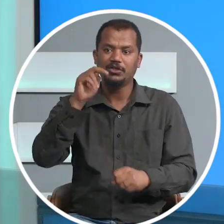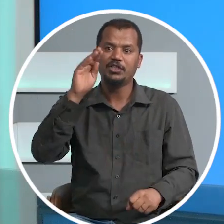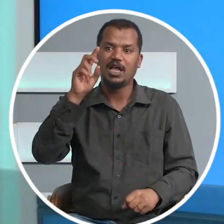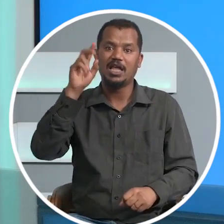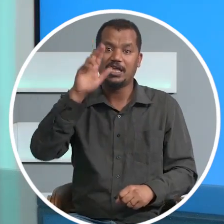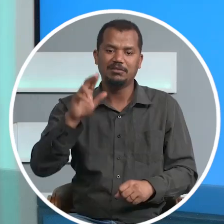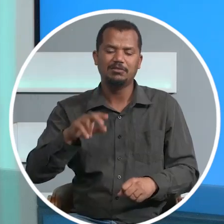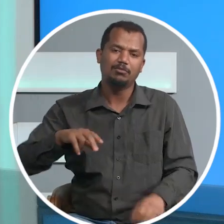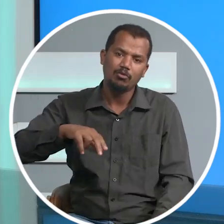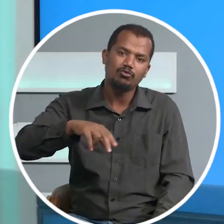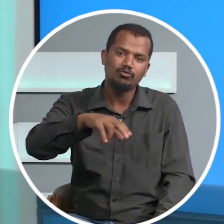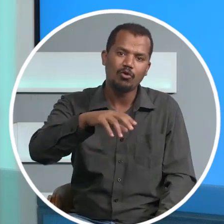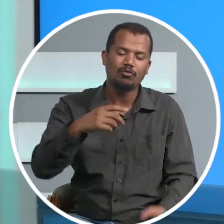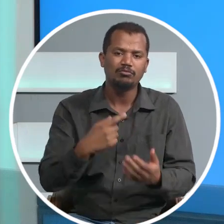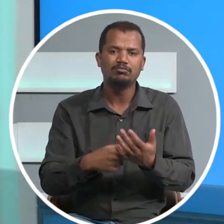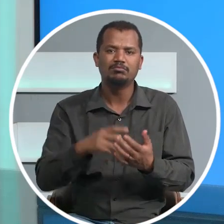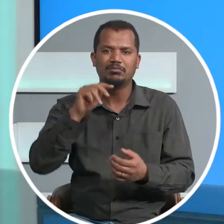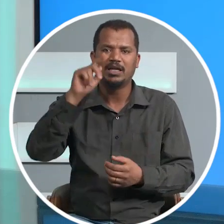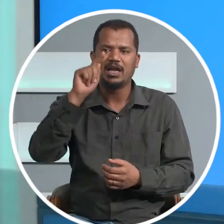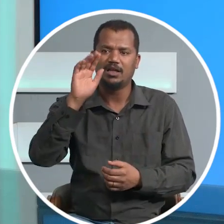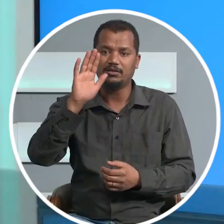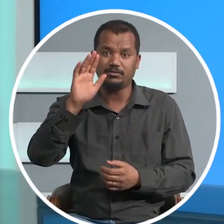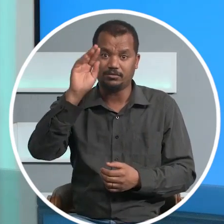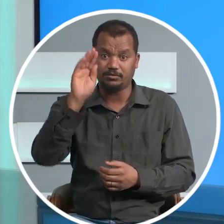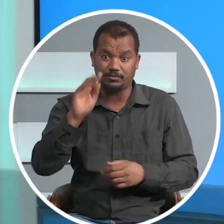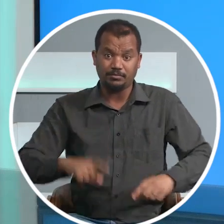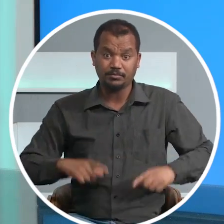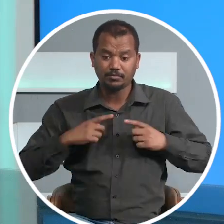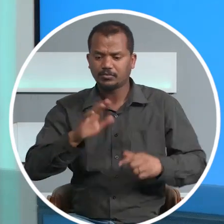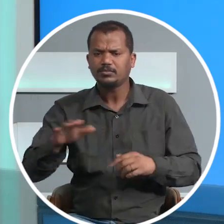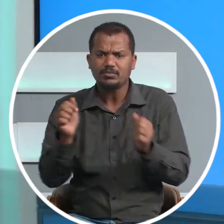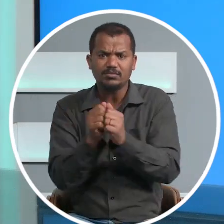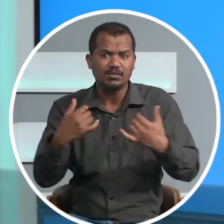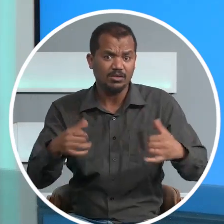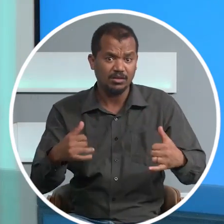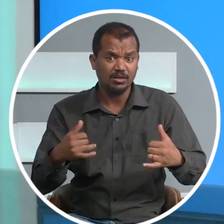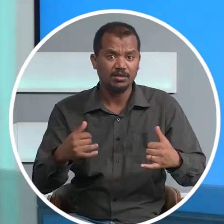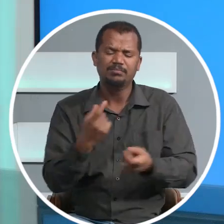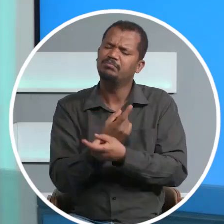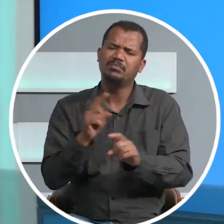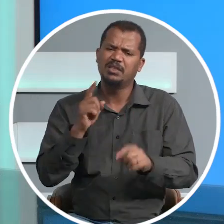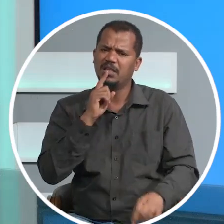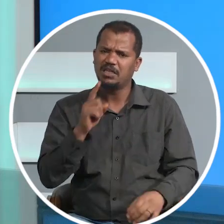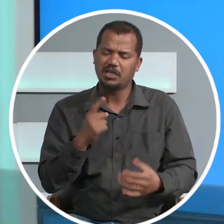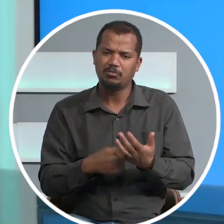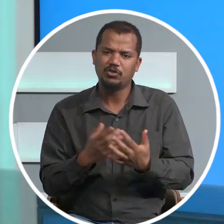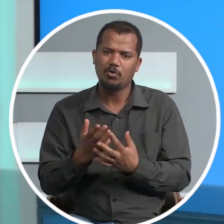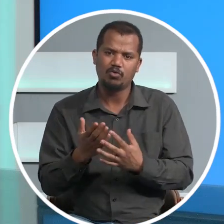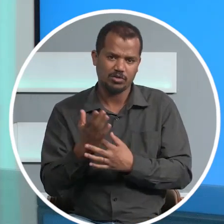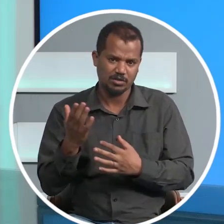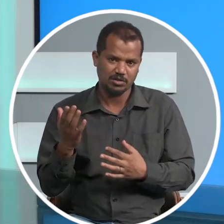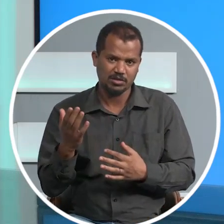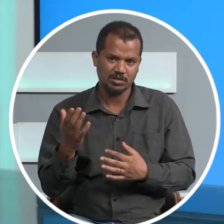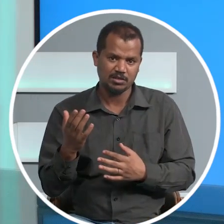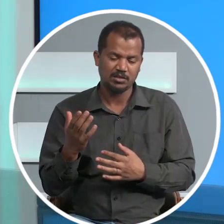baca syairum, grukuzom, zaman naga syasunorum, kalau jual syair itu cawu tu selat dagu, nazaran aja bazi bakul.